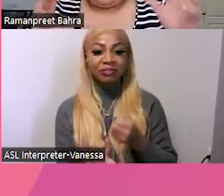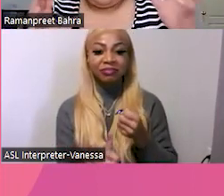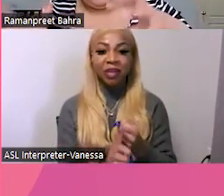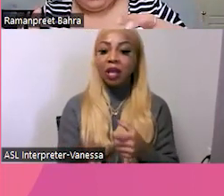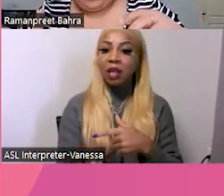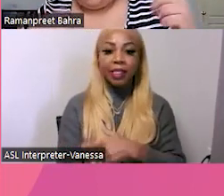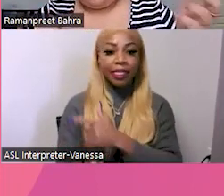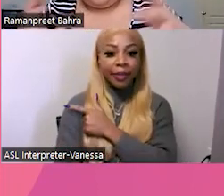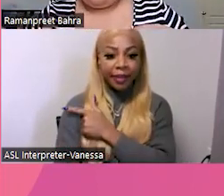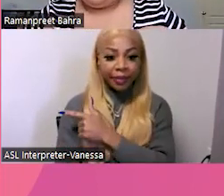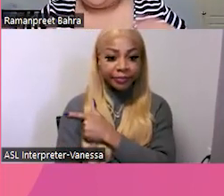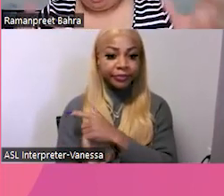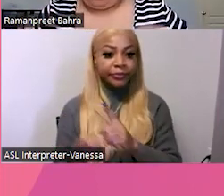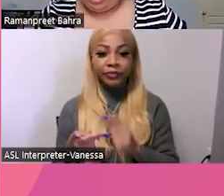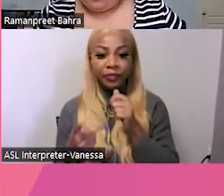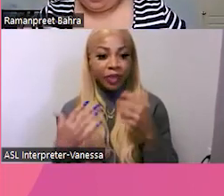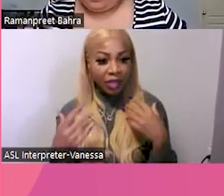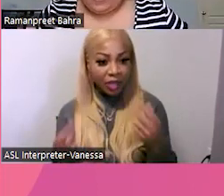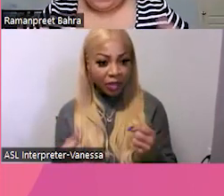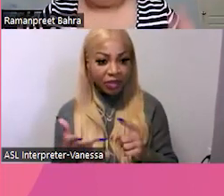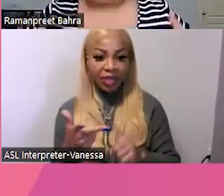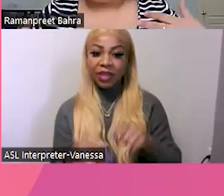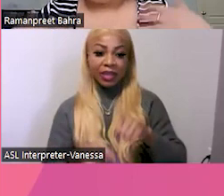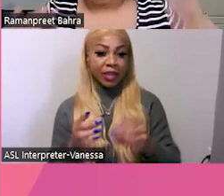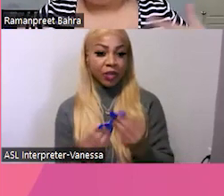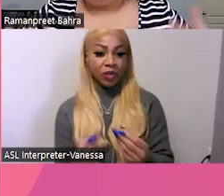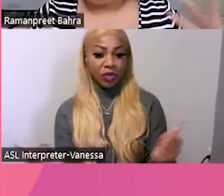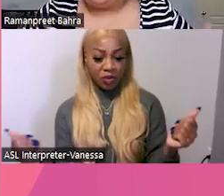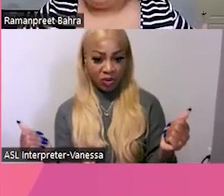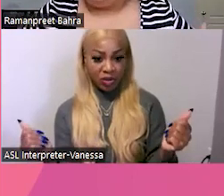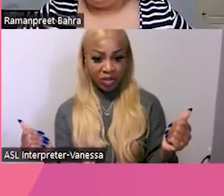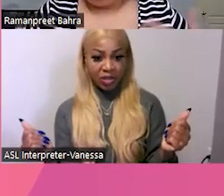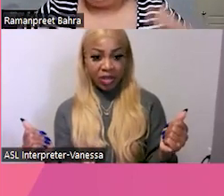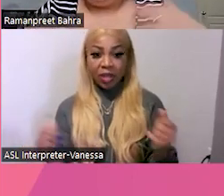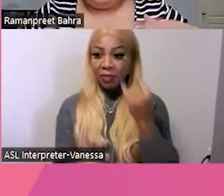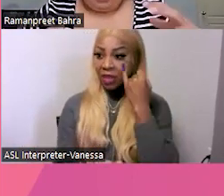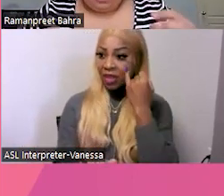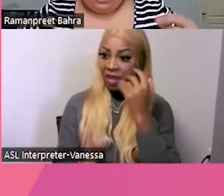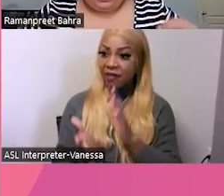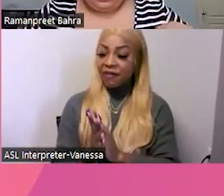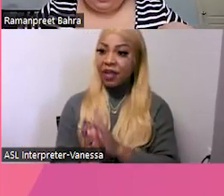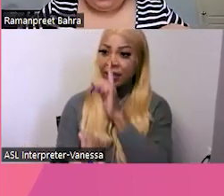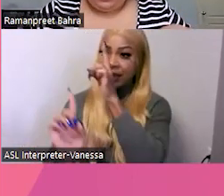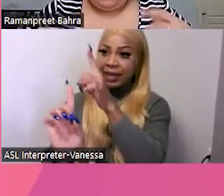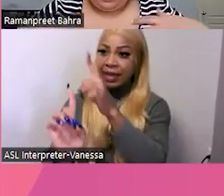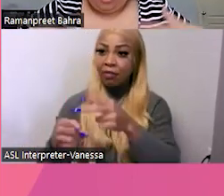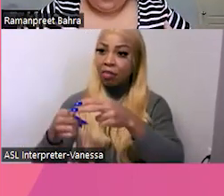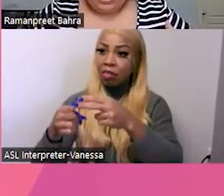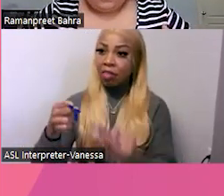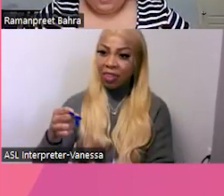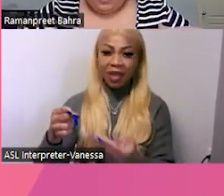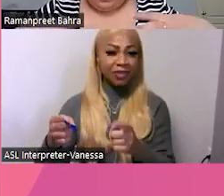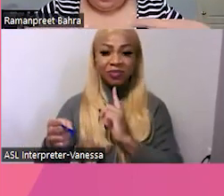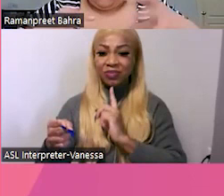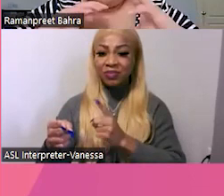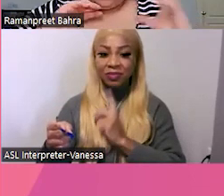un jumelage de corpulence avec paresse, à moins de travailler en vue de perdre du poids.